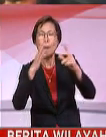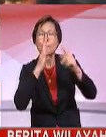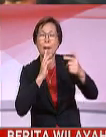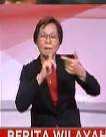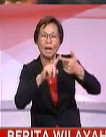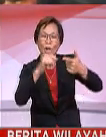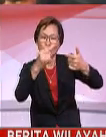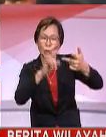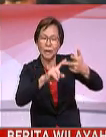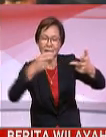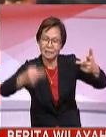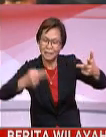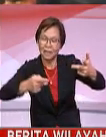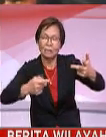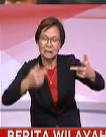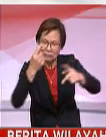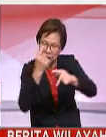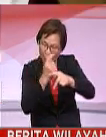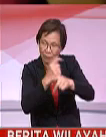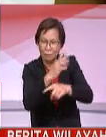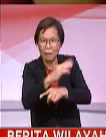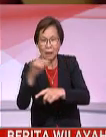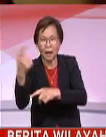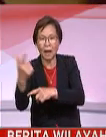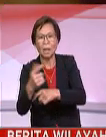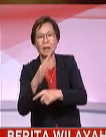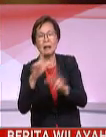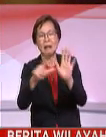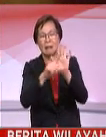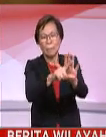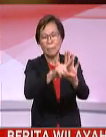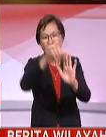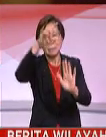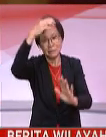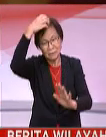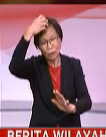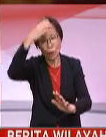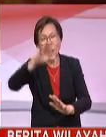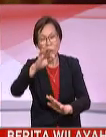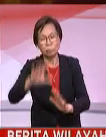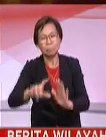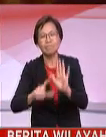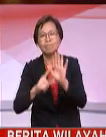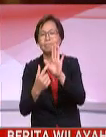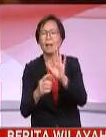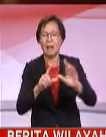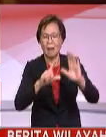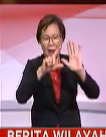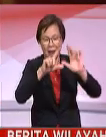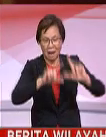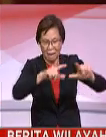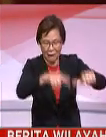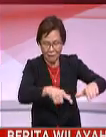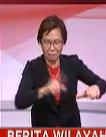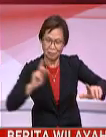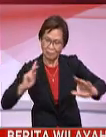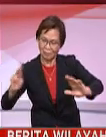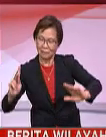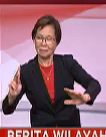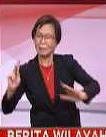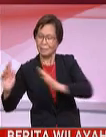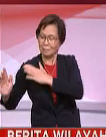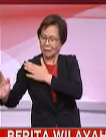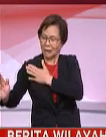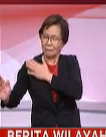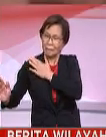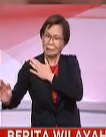merah, kuning dan hijau. Selain itu, kedudukan lambang Selangor FC juga diletakkan pada bahagian kanan dada